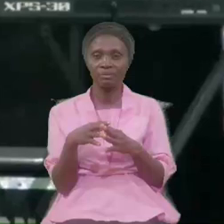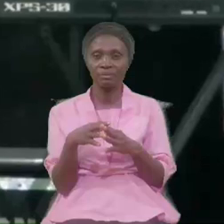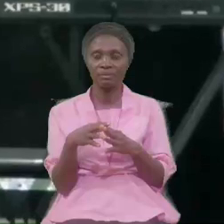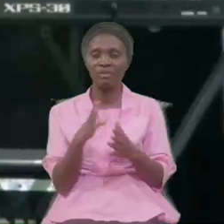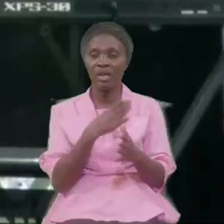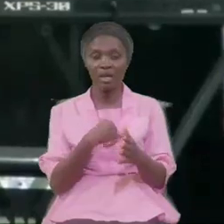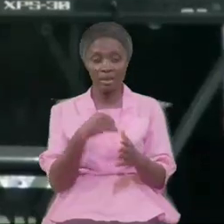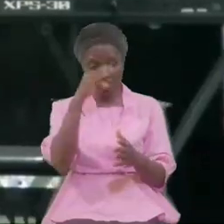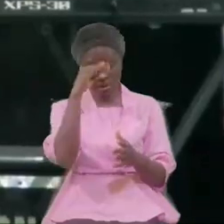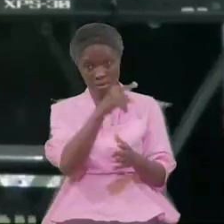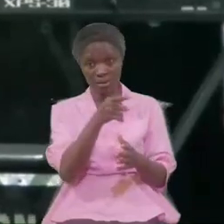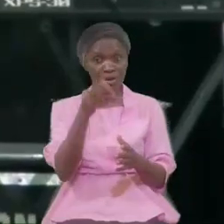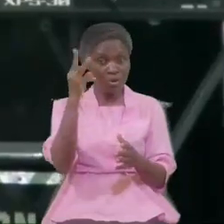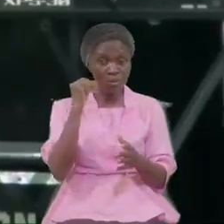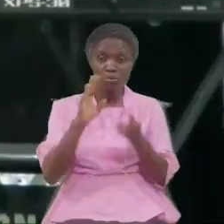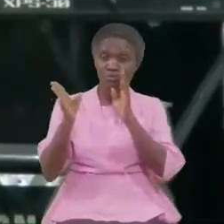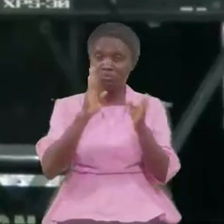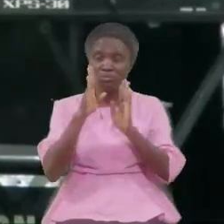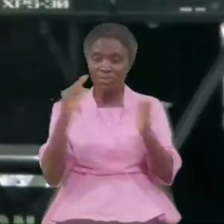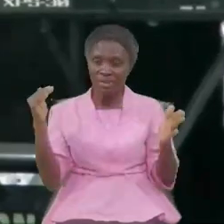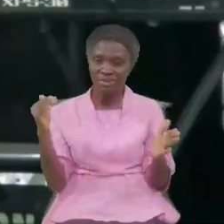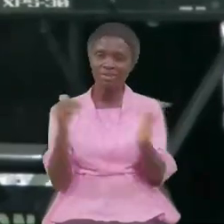Et il parlait contre Jésus.